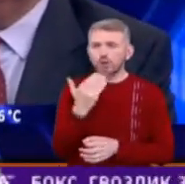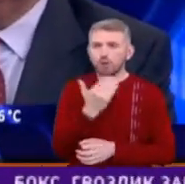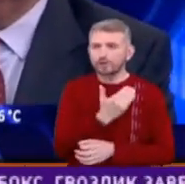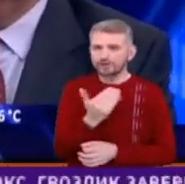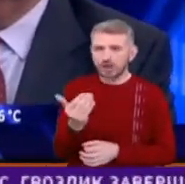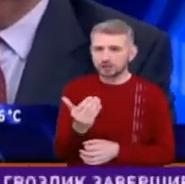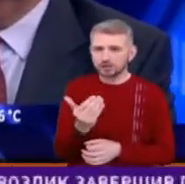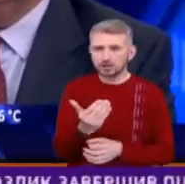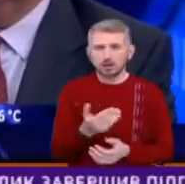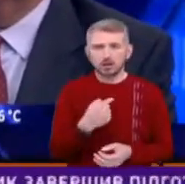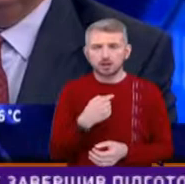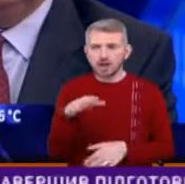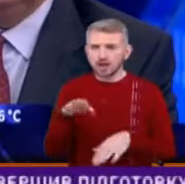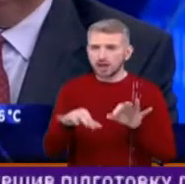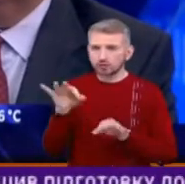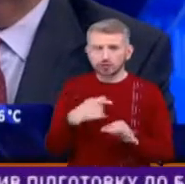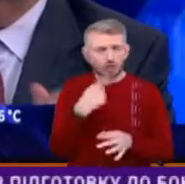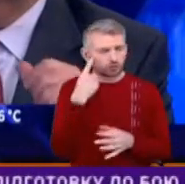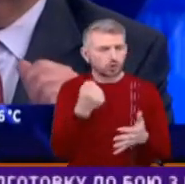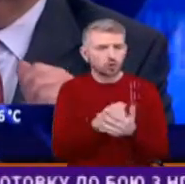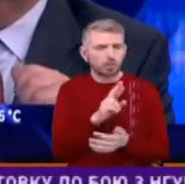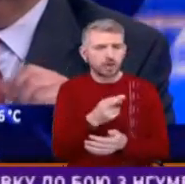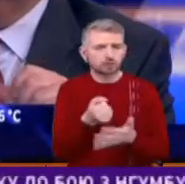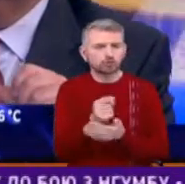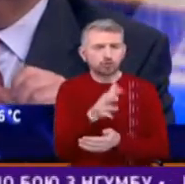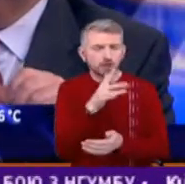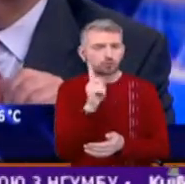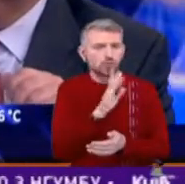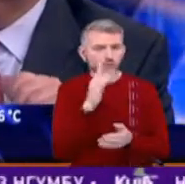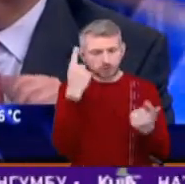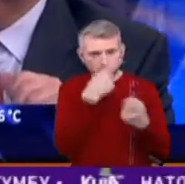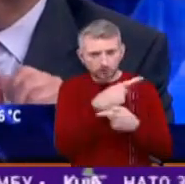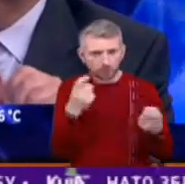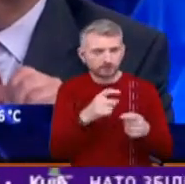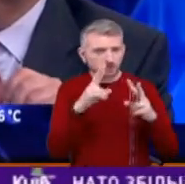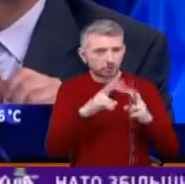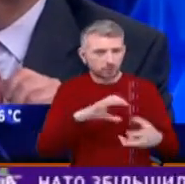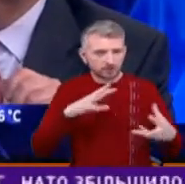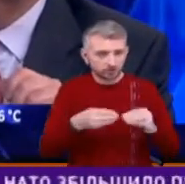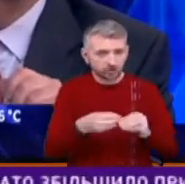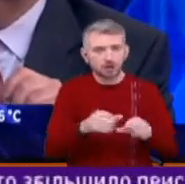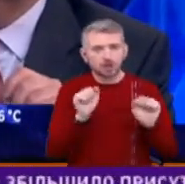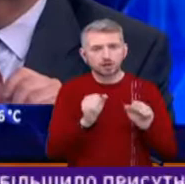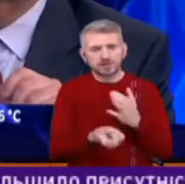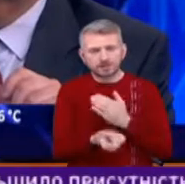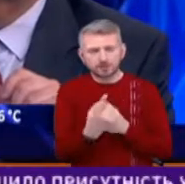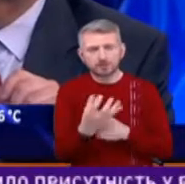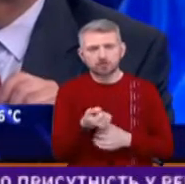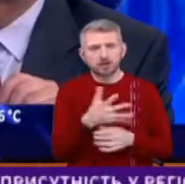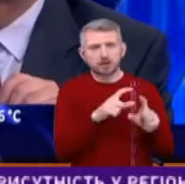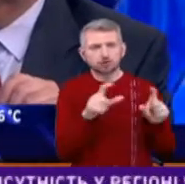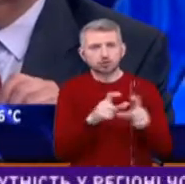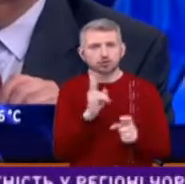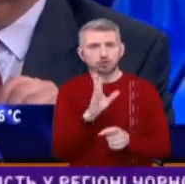можливий рейтинг, дослідження. Я думаю, що до п'ятниці, до того часу, поки можна оприлюднити дослідження, я думаю, що з'являться ще кілька структур, які